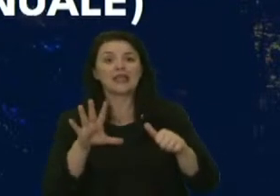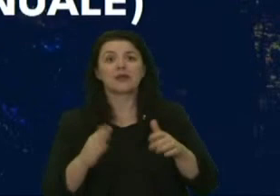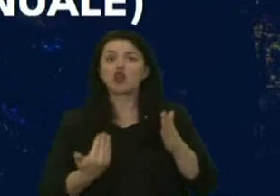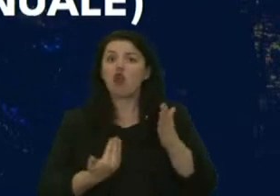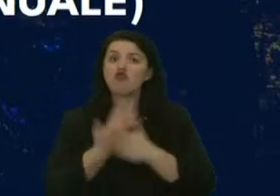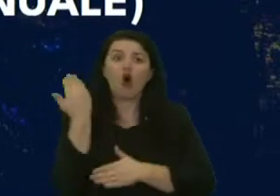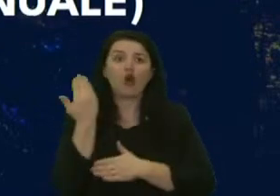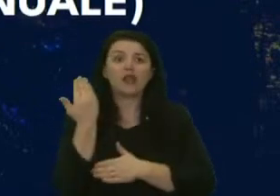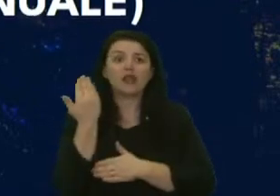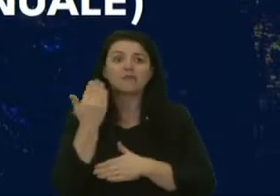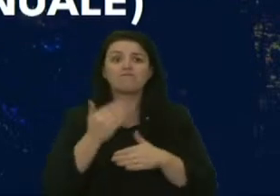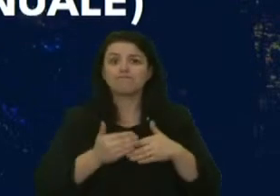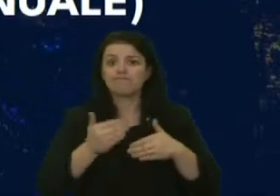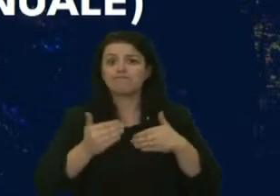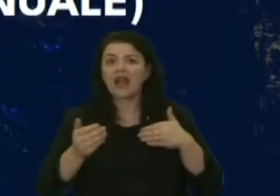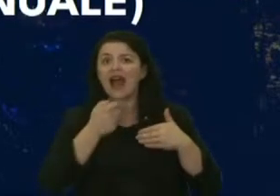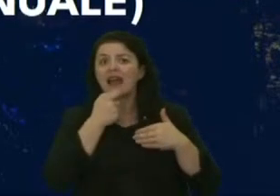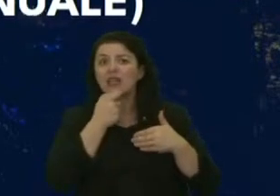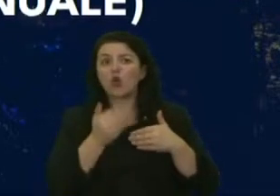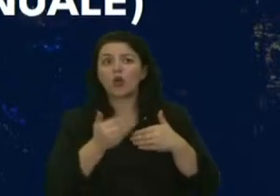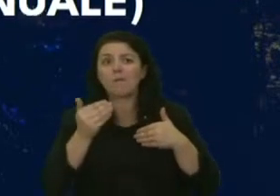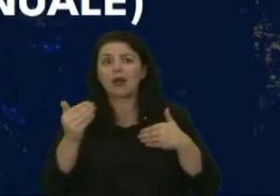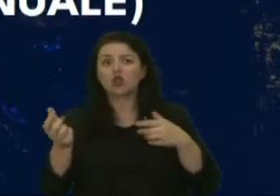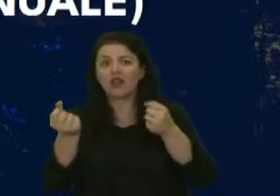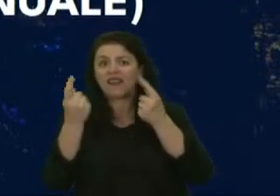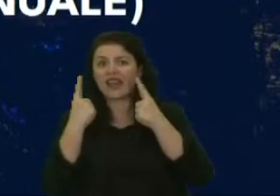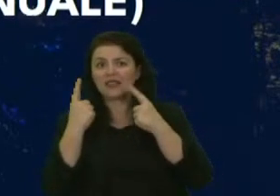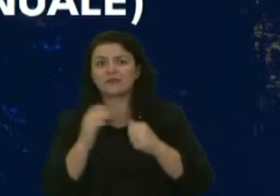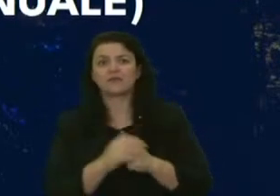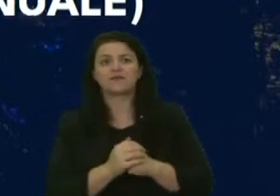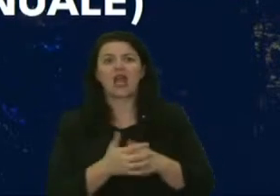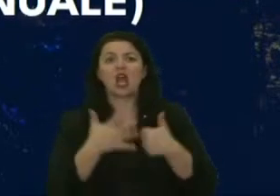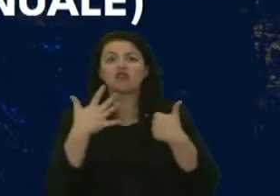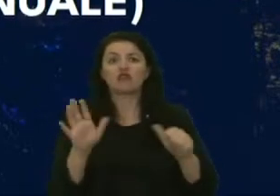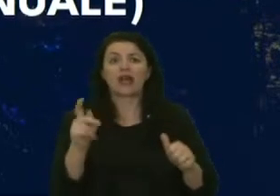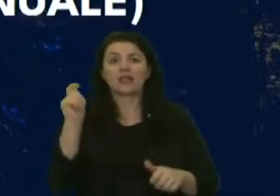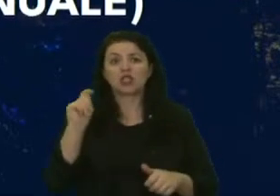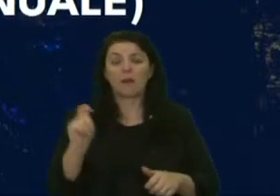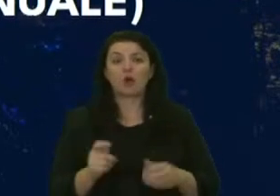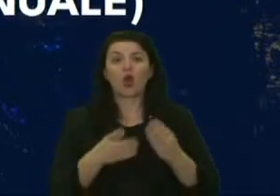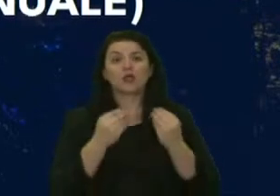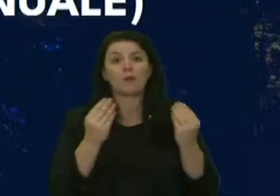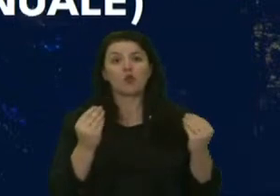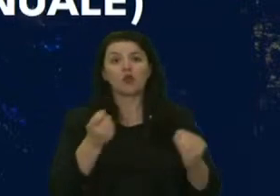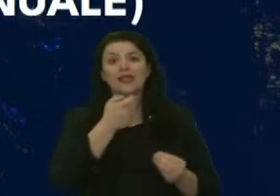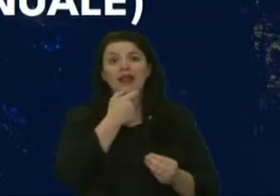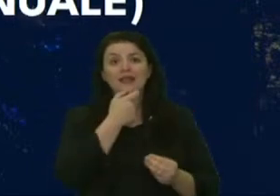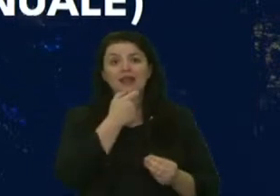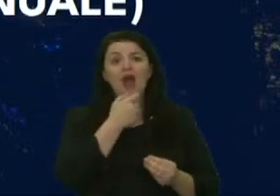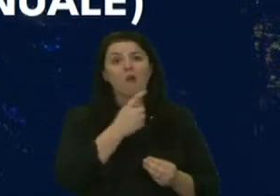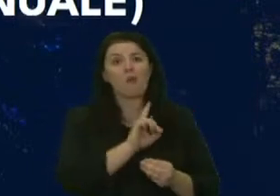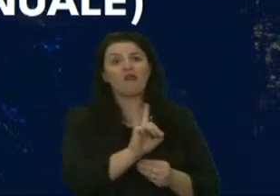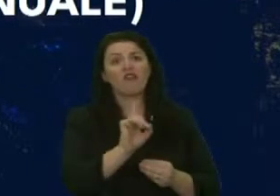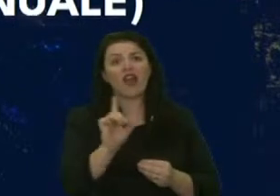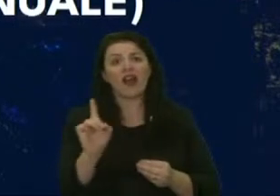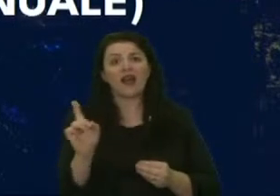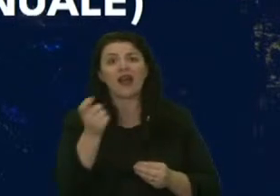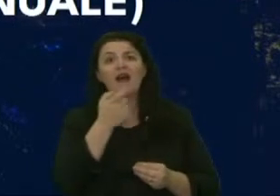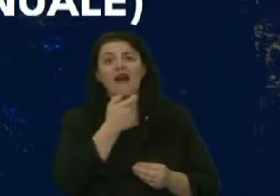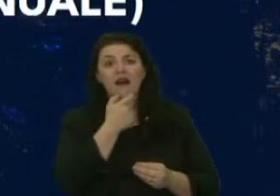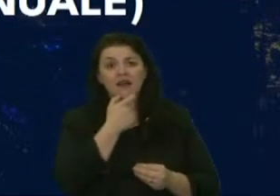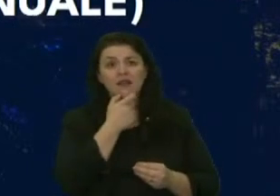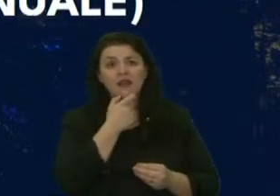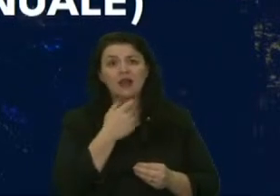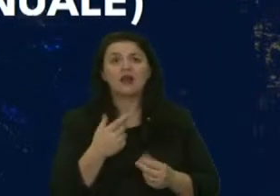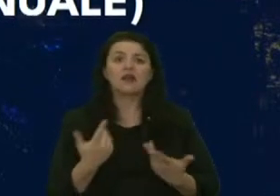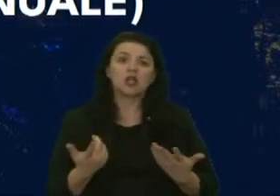care vor fi finalizate în anii următori 30 de proiecte multianuale pe care le avem în fiecare an Da